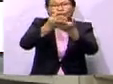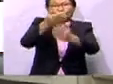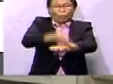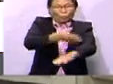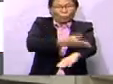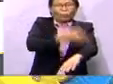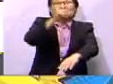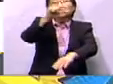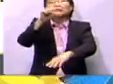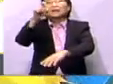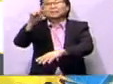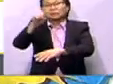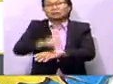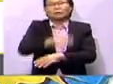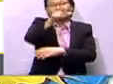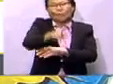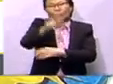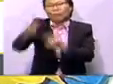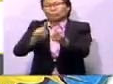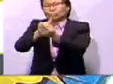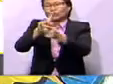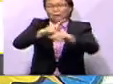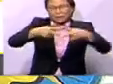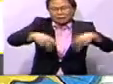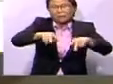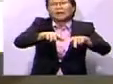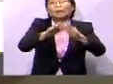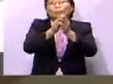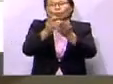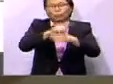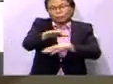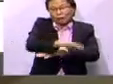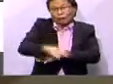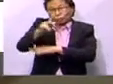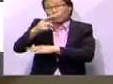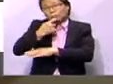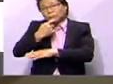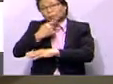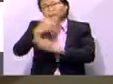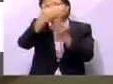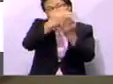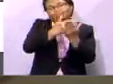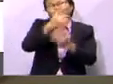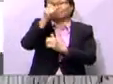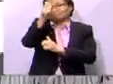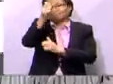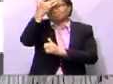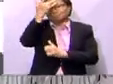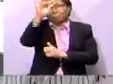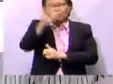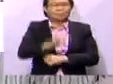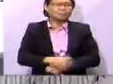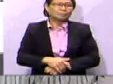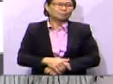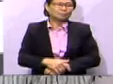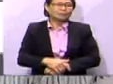cukai itu. Orang ramai yang ditemui di beberapa kedai buku di sekitar Kuala Lumpur menyifatkannya sebagai langkah bijaksana. Jadi